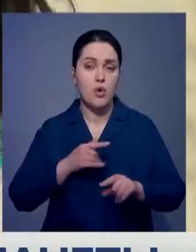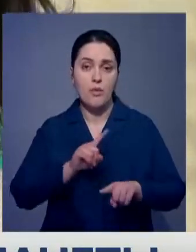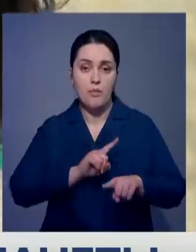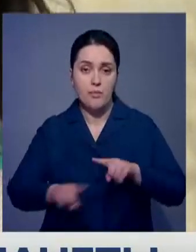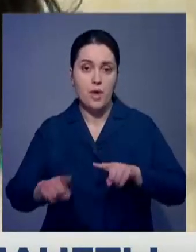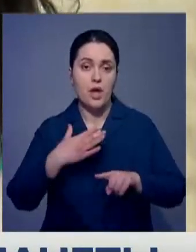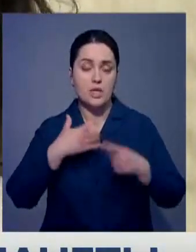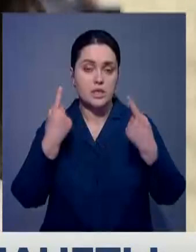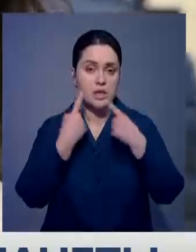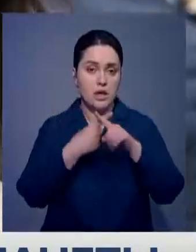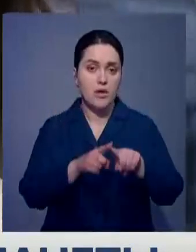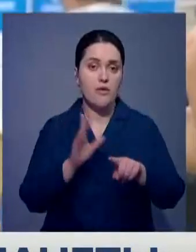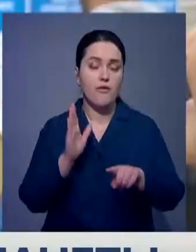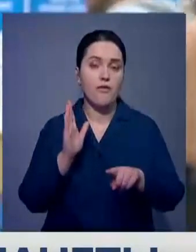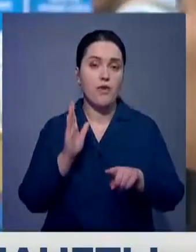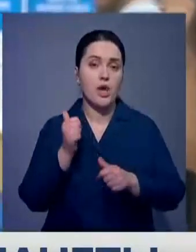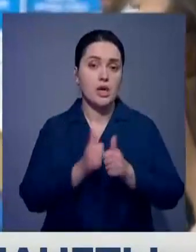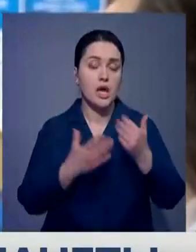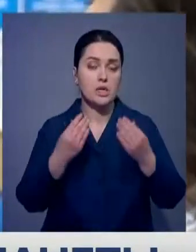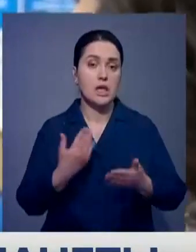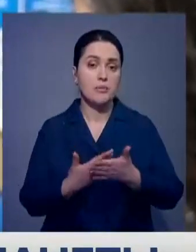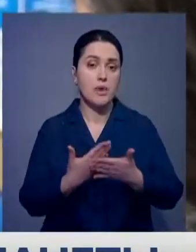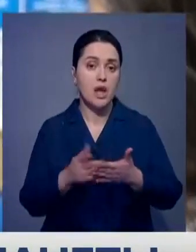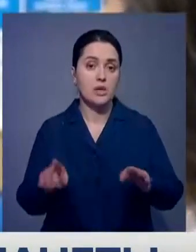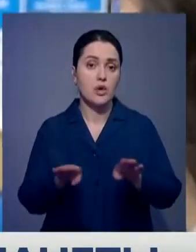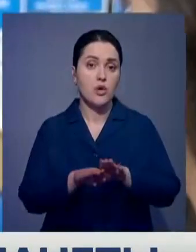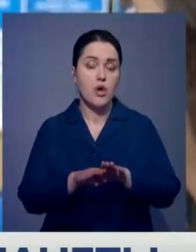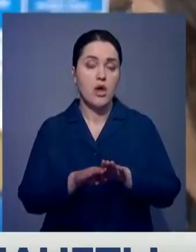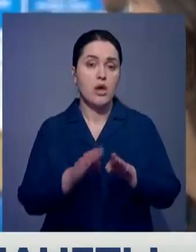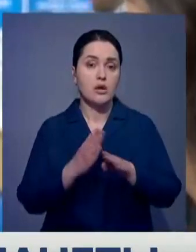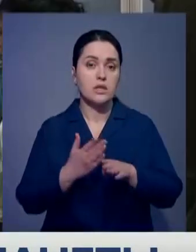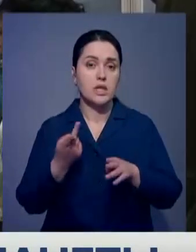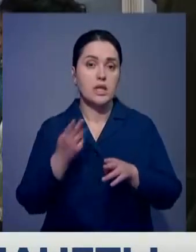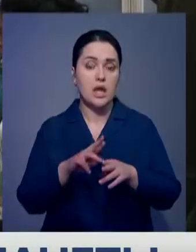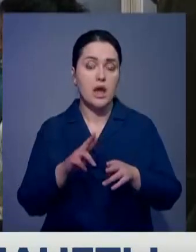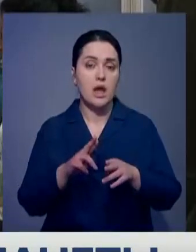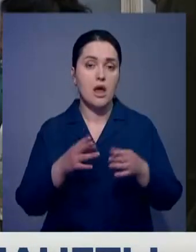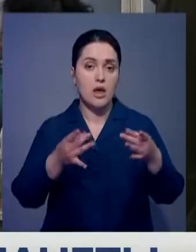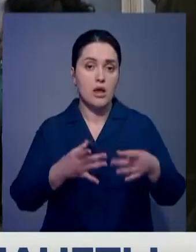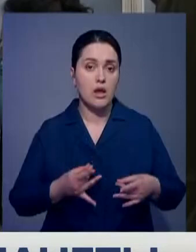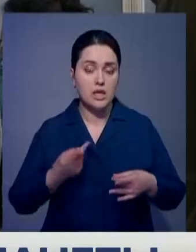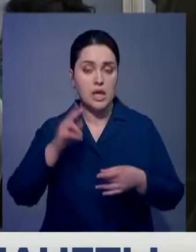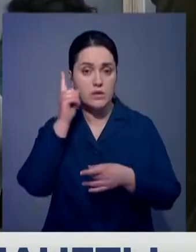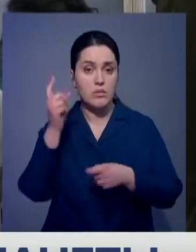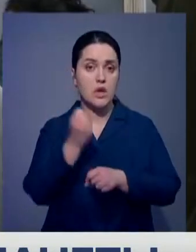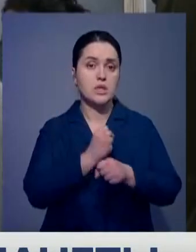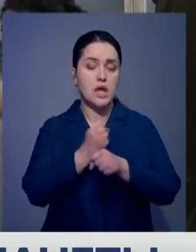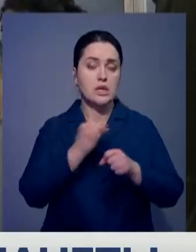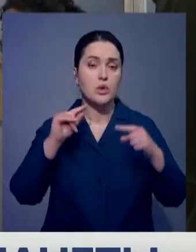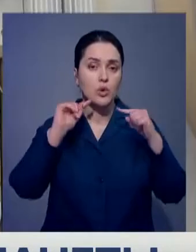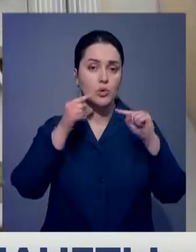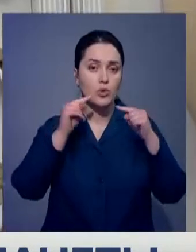вхождение передовых идей в наши будни. Как, к примеру, вот таких чехлов для смартфонов. Они произведены из кукурузы, бамбука и